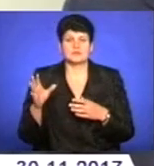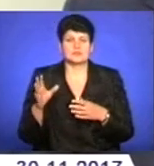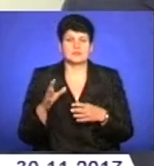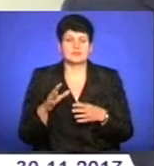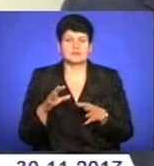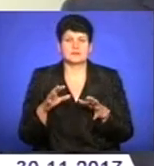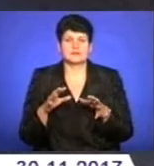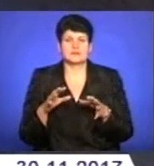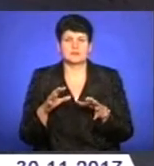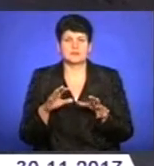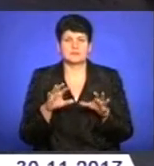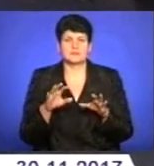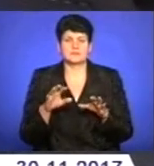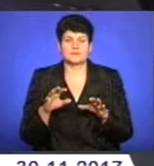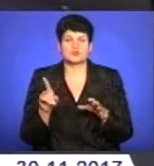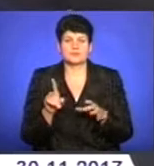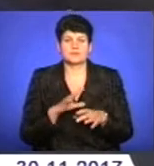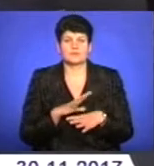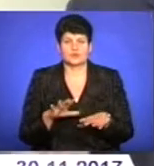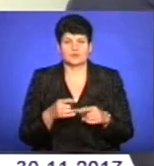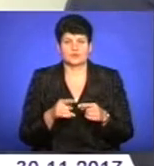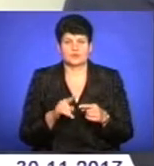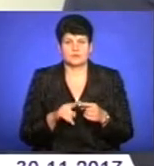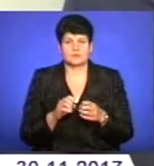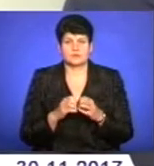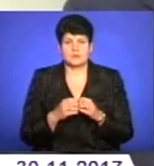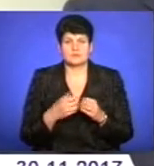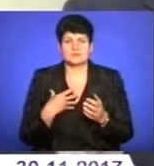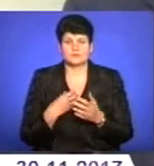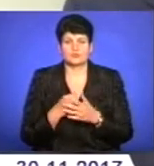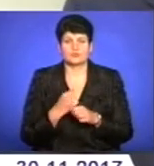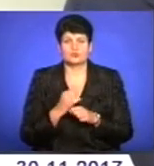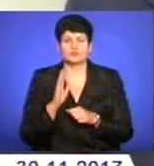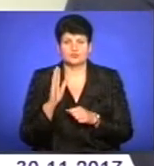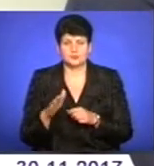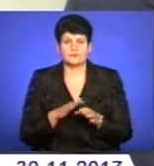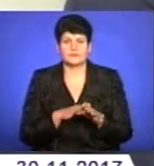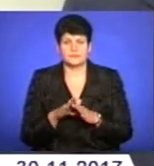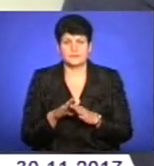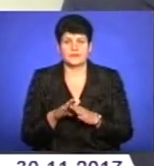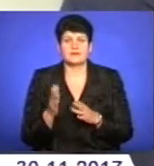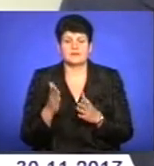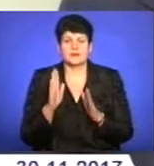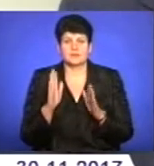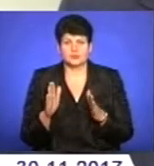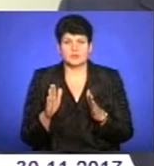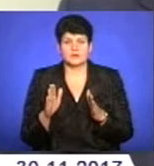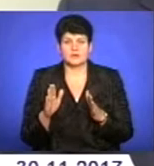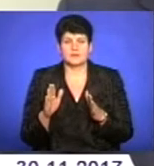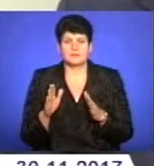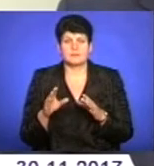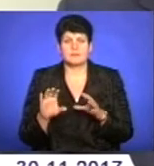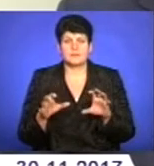яка висипається. Щоб усунути це, ну, ми свою роботу будемо робити, ми свою роботу будемо, де буде плитка спатися, ми будемо